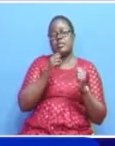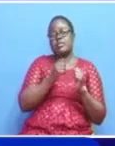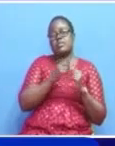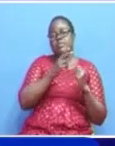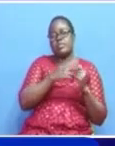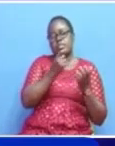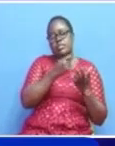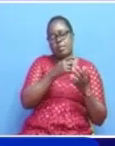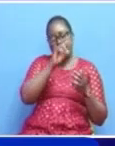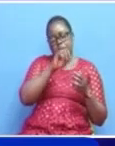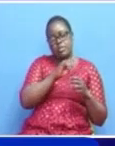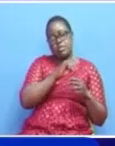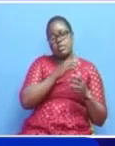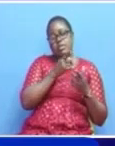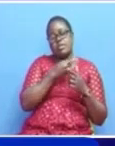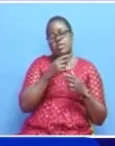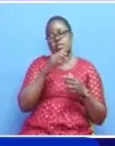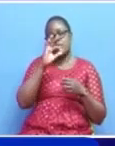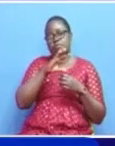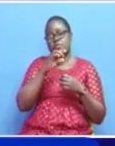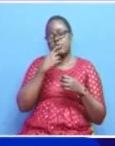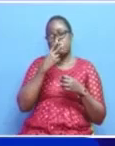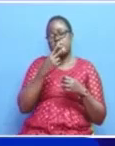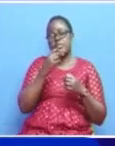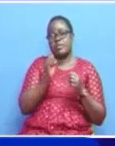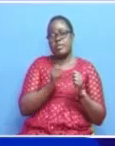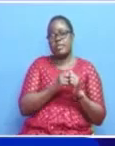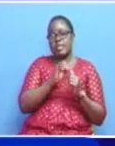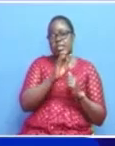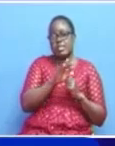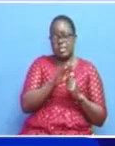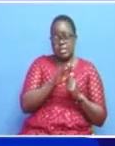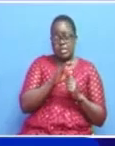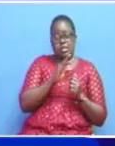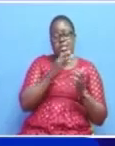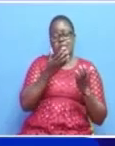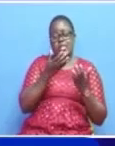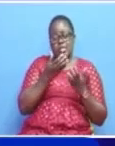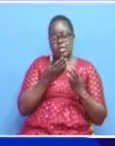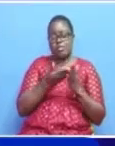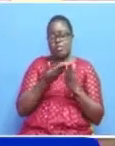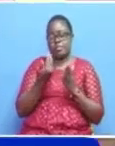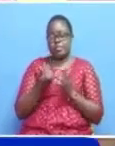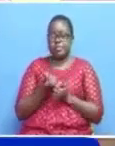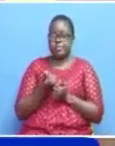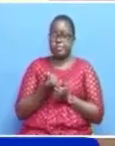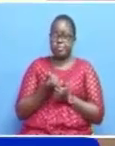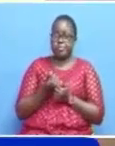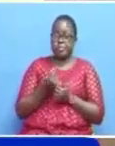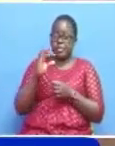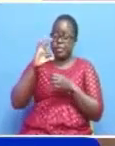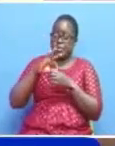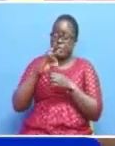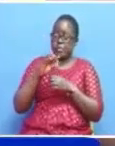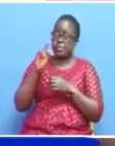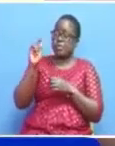wa sikitwe na wala na sukula maana ile mamiongo tatano uletu ikuendeka na wakana kumungundu la kivila ni Rigathi Gachagua. Si mulichagua Rais